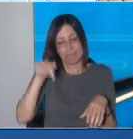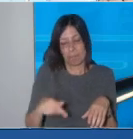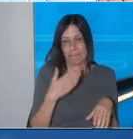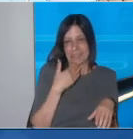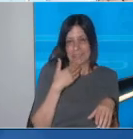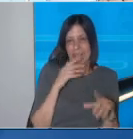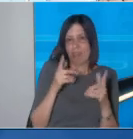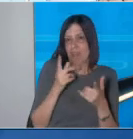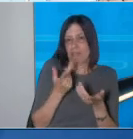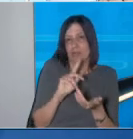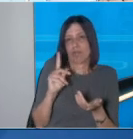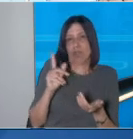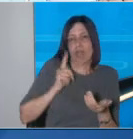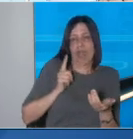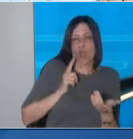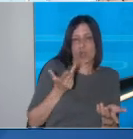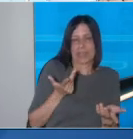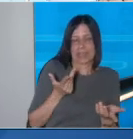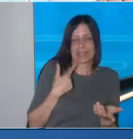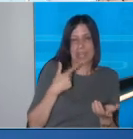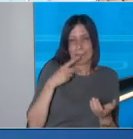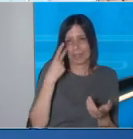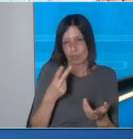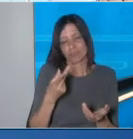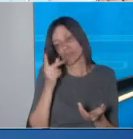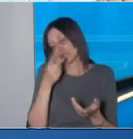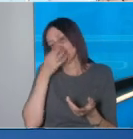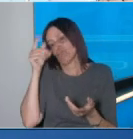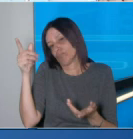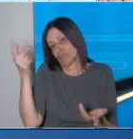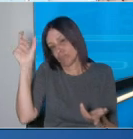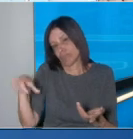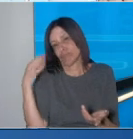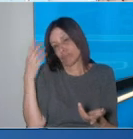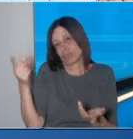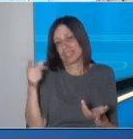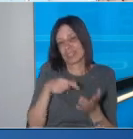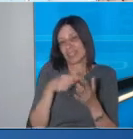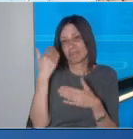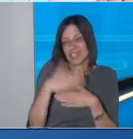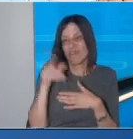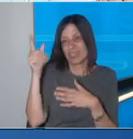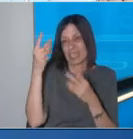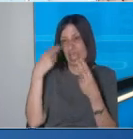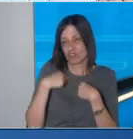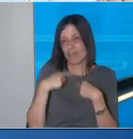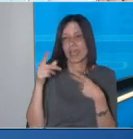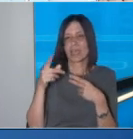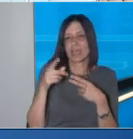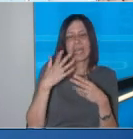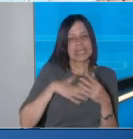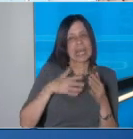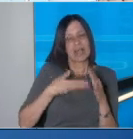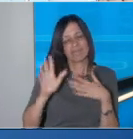לא לחכות לביקור הזה? אני חושבת שזו שאלה שצריך לשאול אותה. אוקיי, ושאלה אחרונה לקראת... בסופו של דבר ענתה שהיא בחרה להתפנות